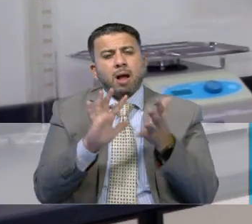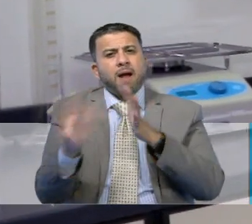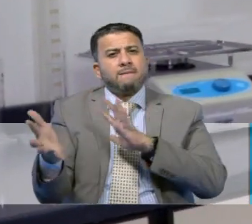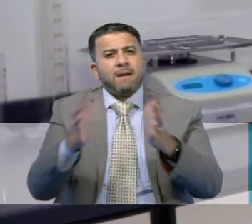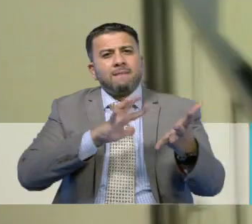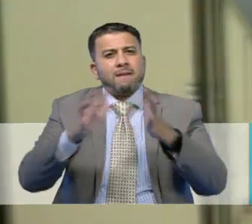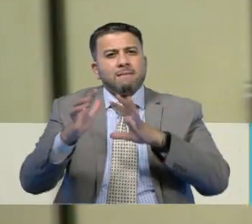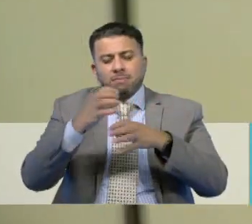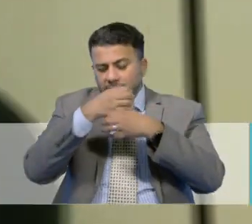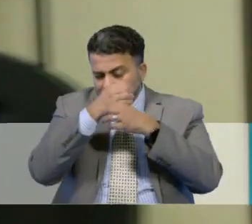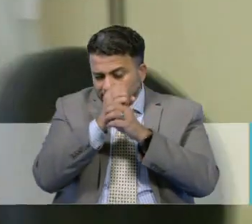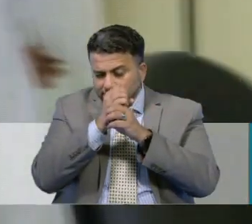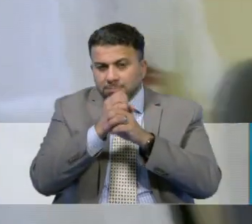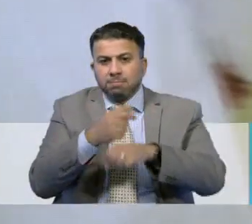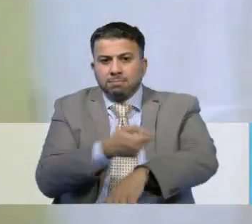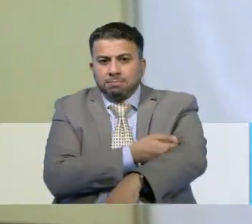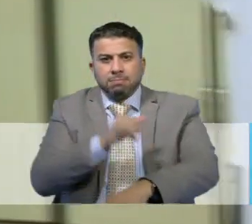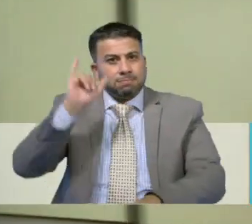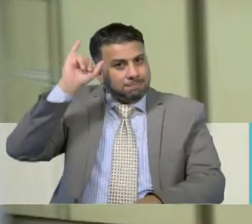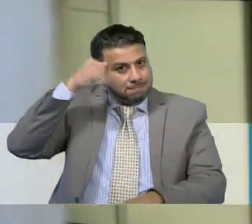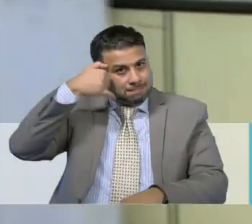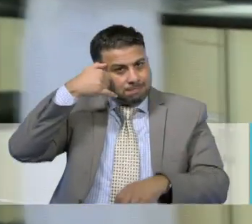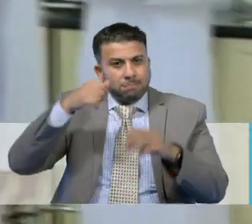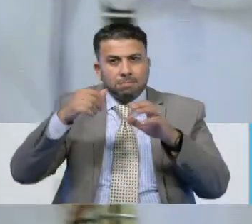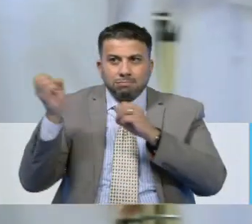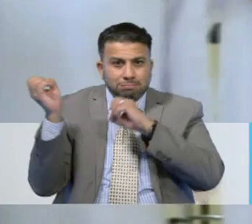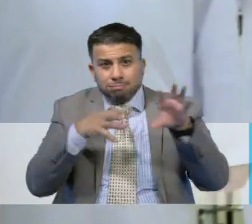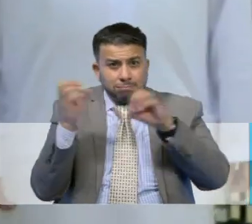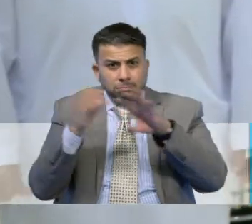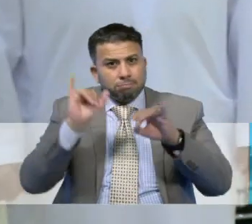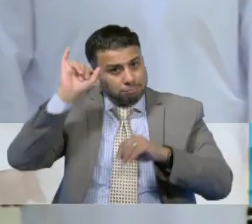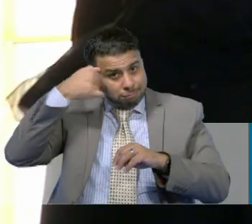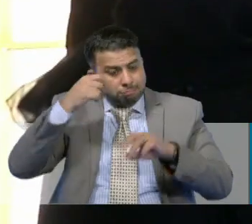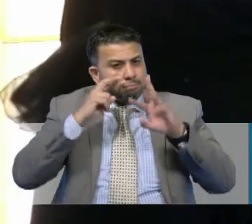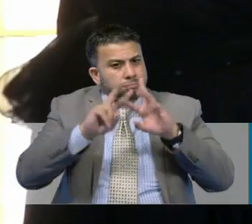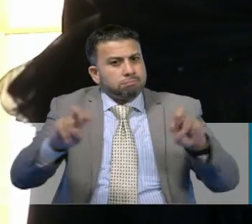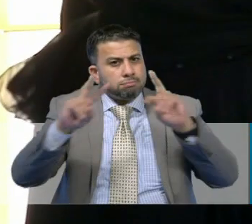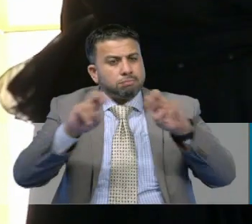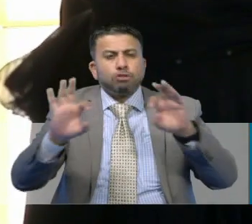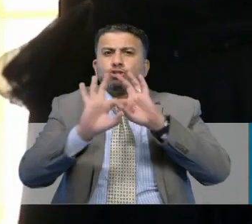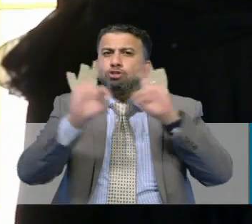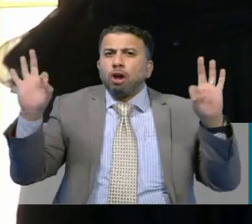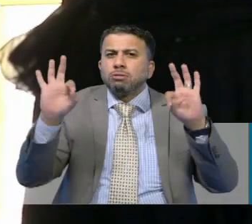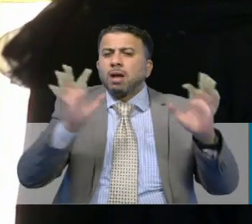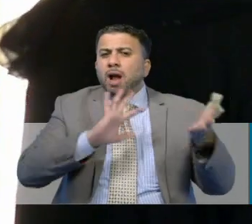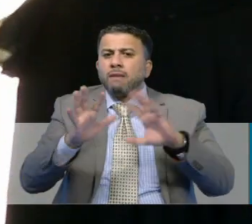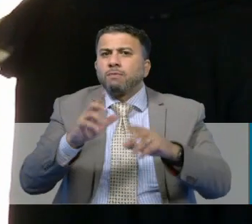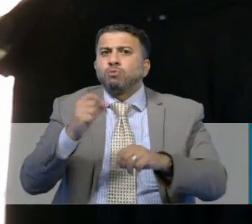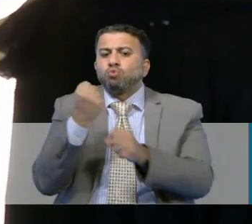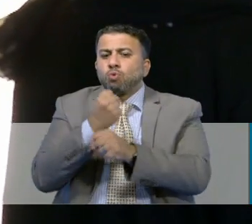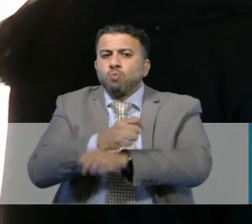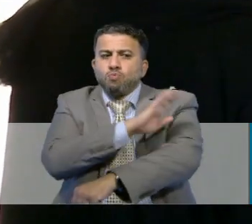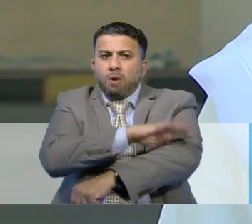والاستيعاب لمختبرات الفحص البيطري ومنشآت الحجر في المنفذ ومدى كفاءة وجاهزية الكوادر